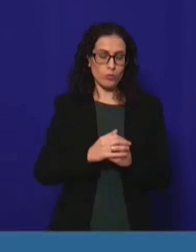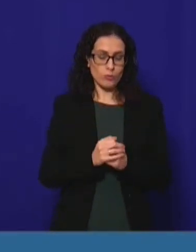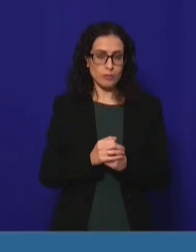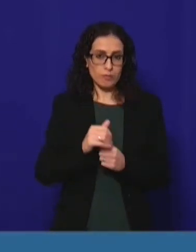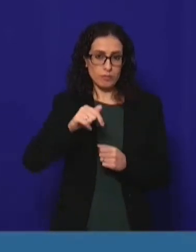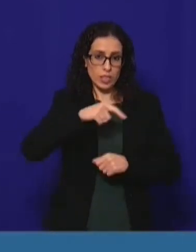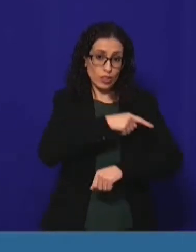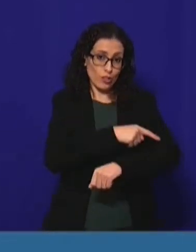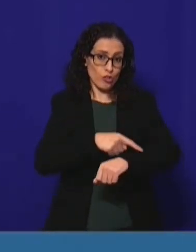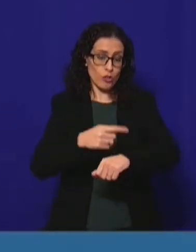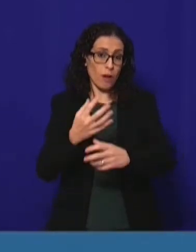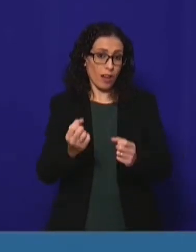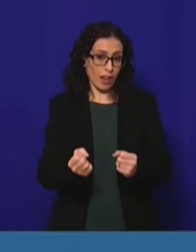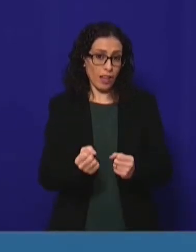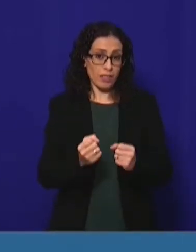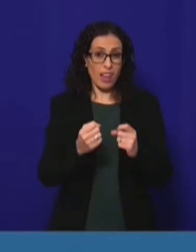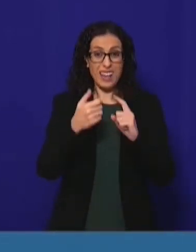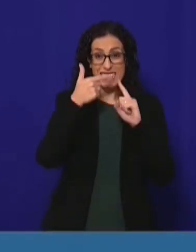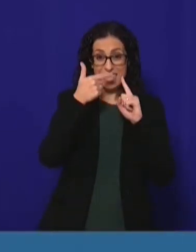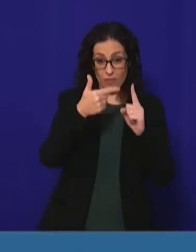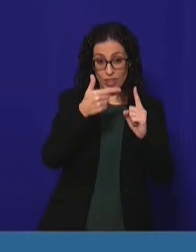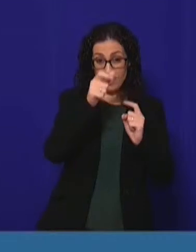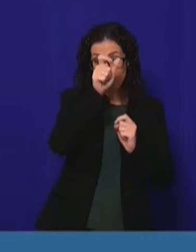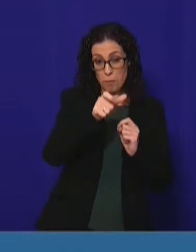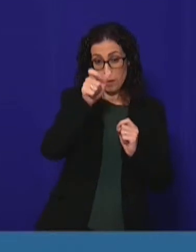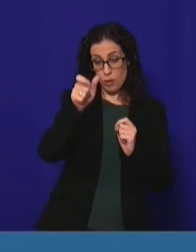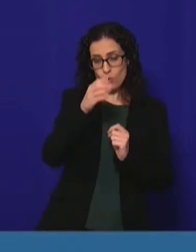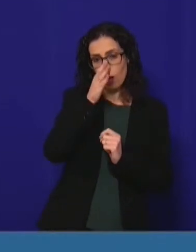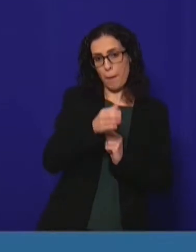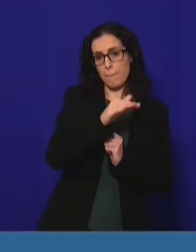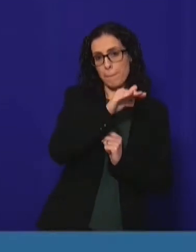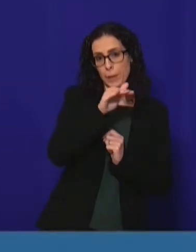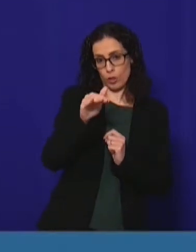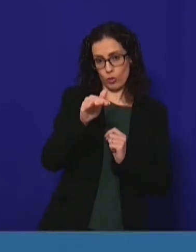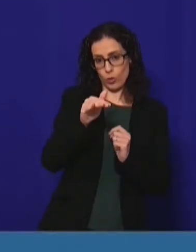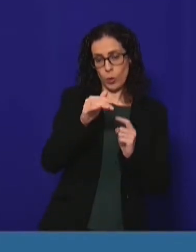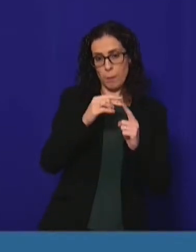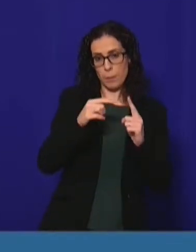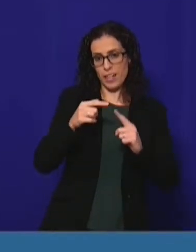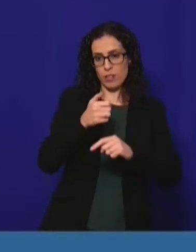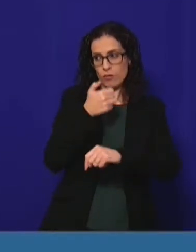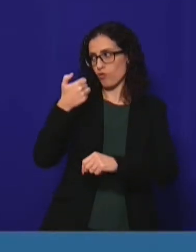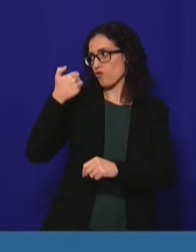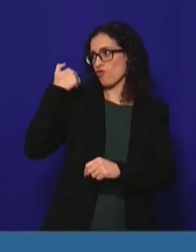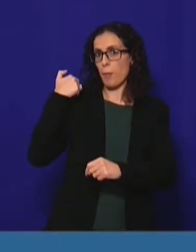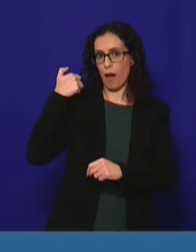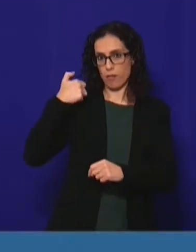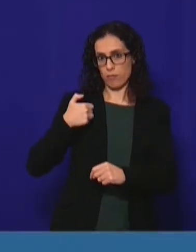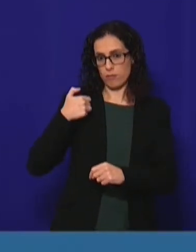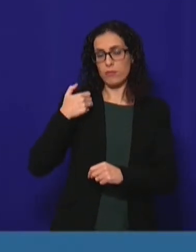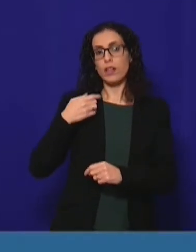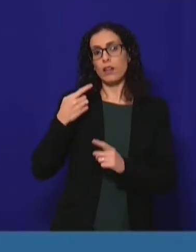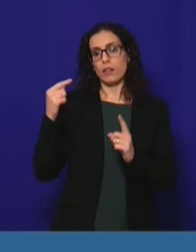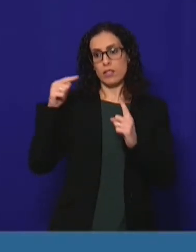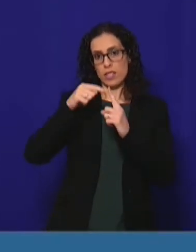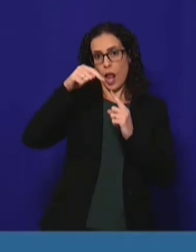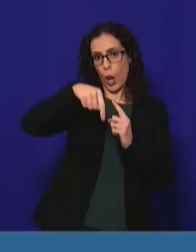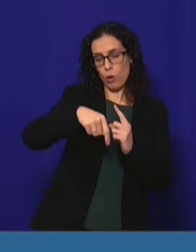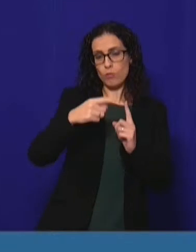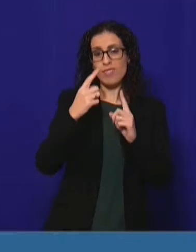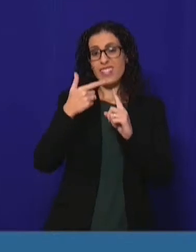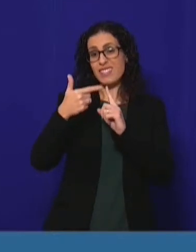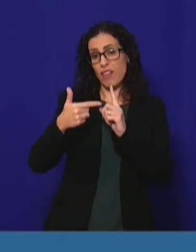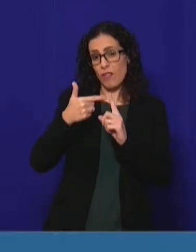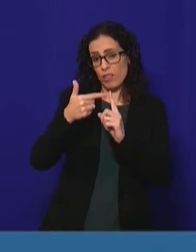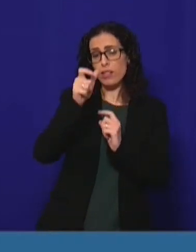ġimgħa kellna total ta' 17 il-mewt minn meta għamilna l-aħħar bulletin mediku tal-COVID. Fatti dawn 17